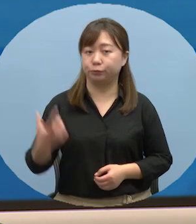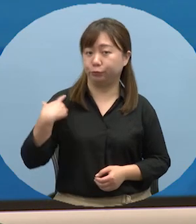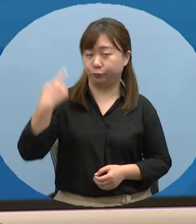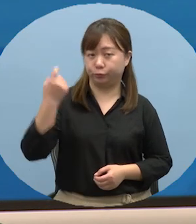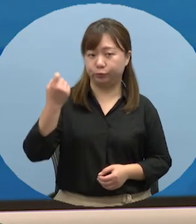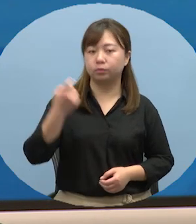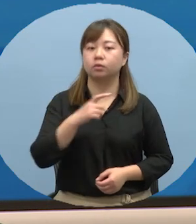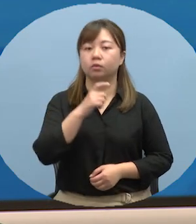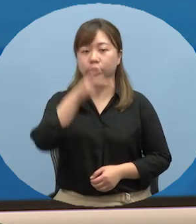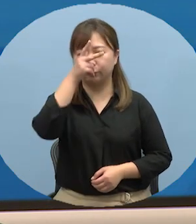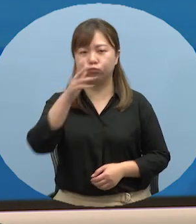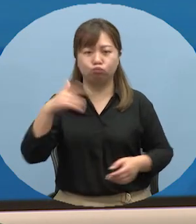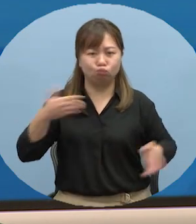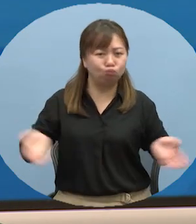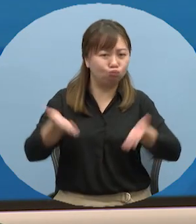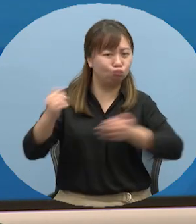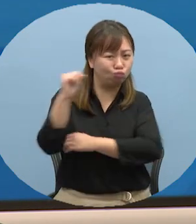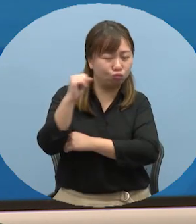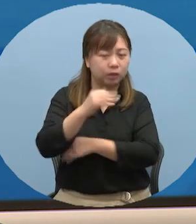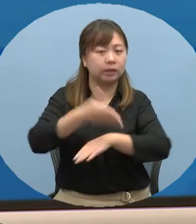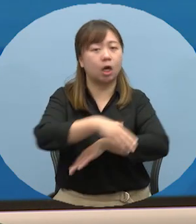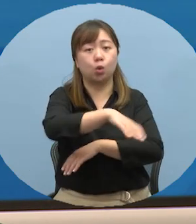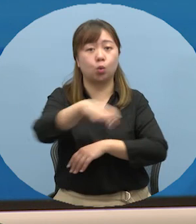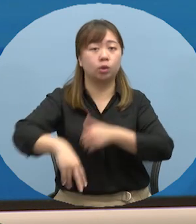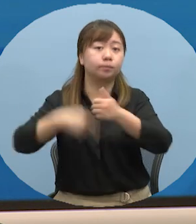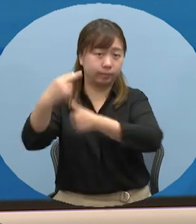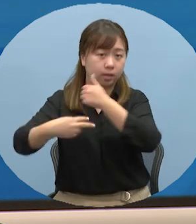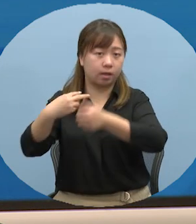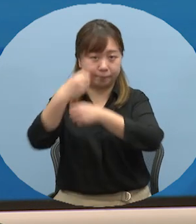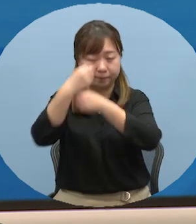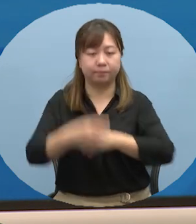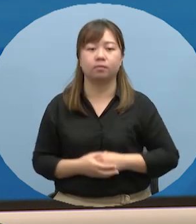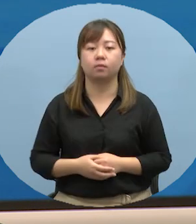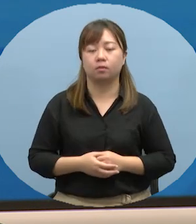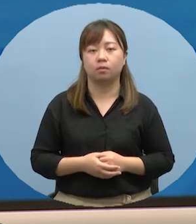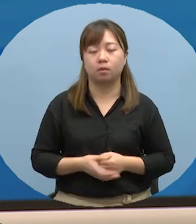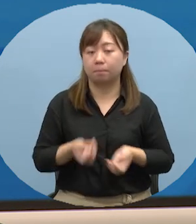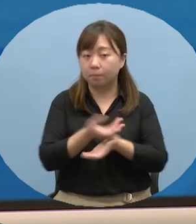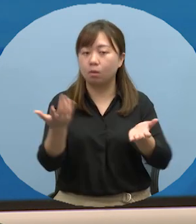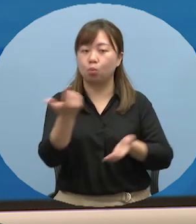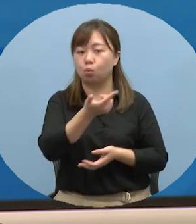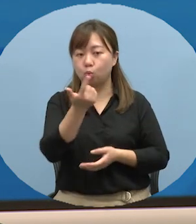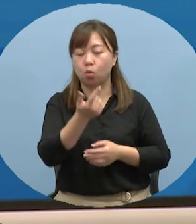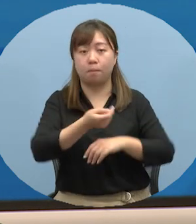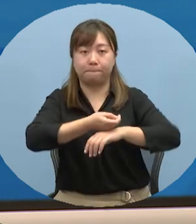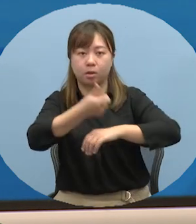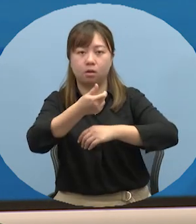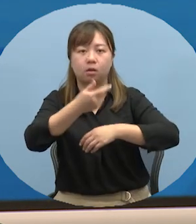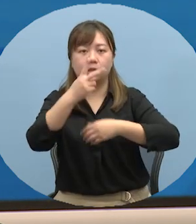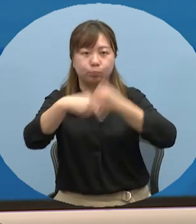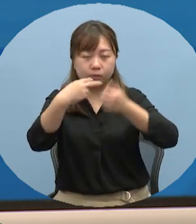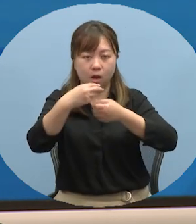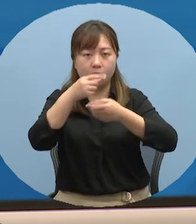近日咧，因為政府大力度咁樣喺社區做檢測啦，亦都派發咗好多快速抗原測試包俾市